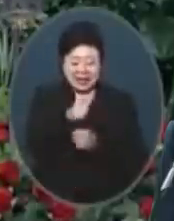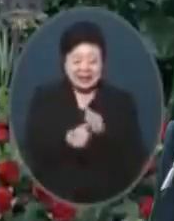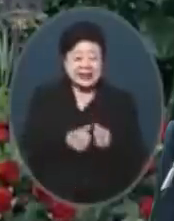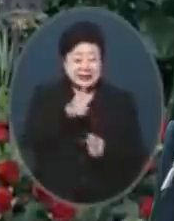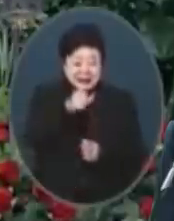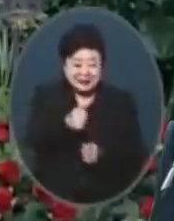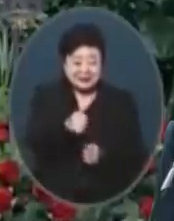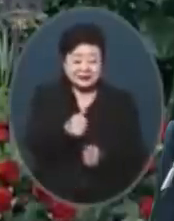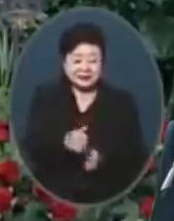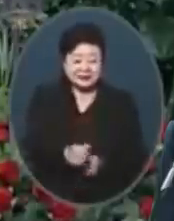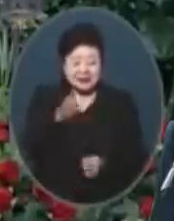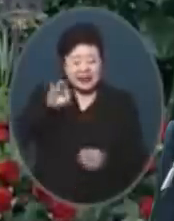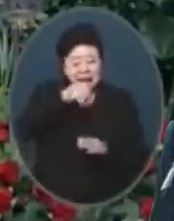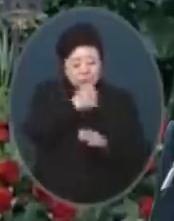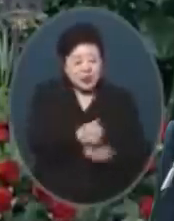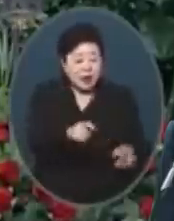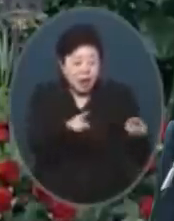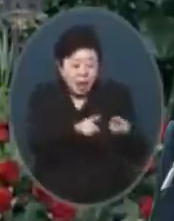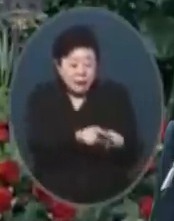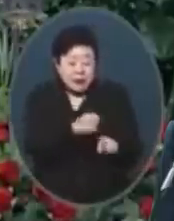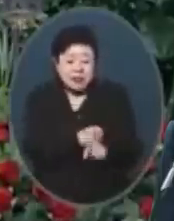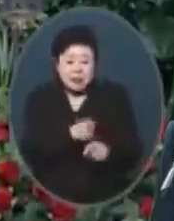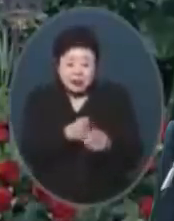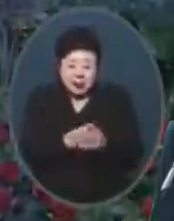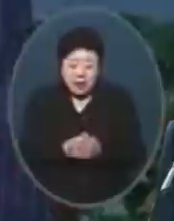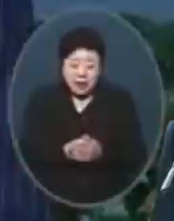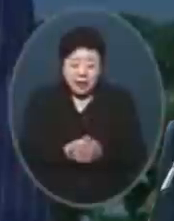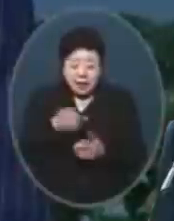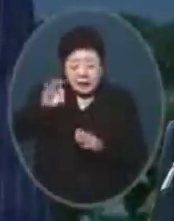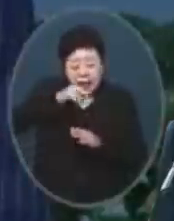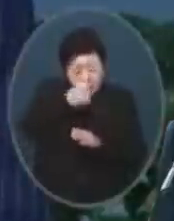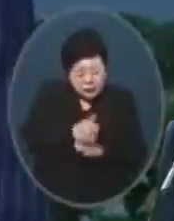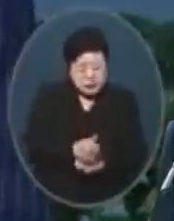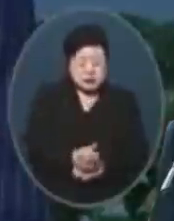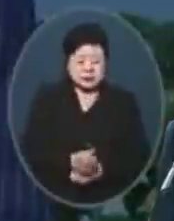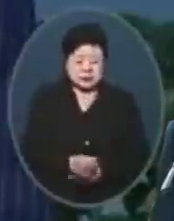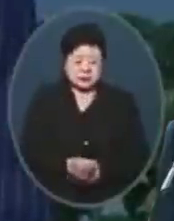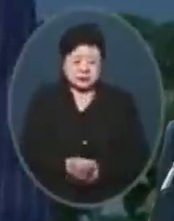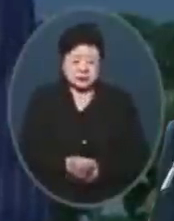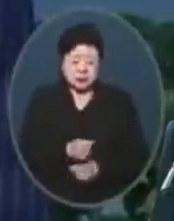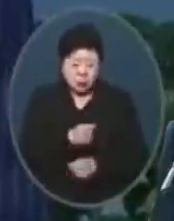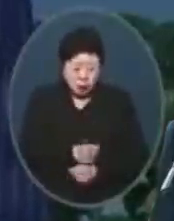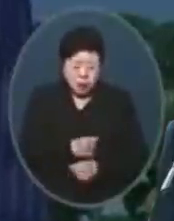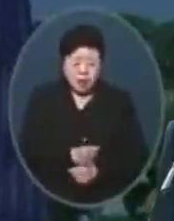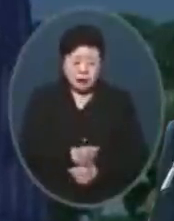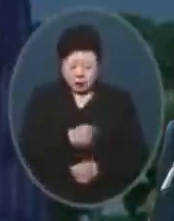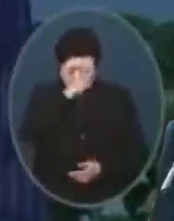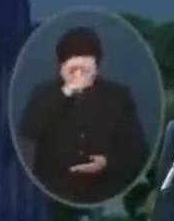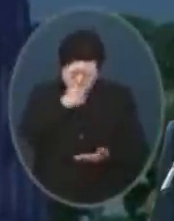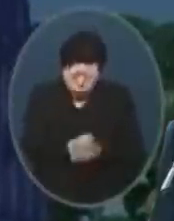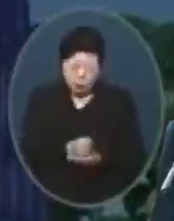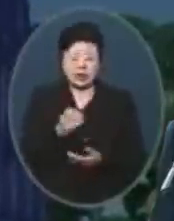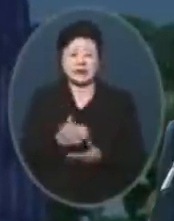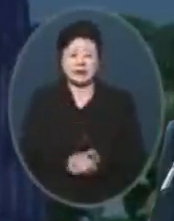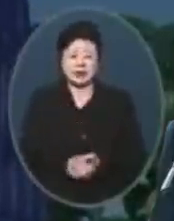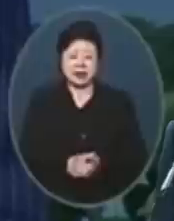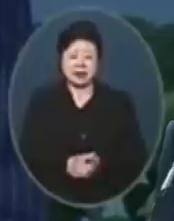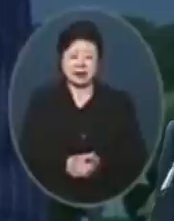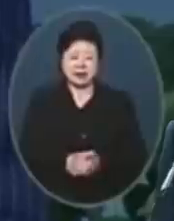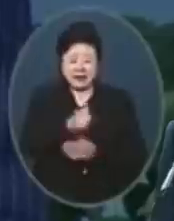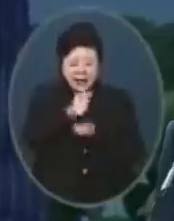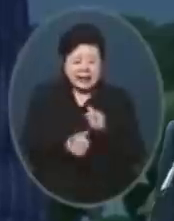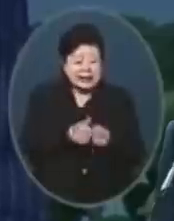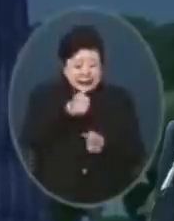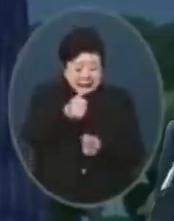하나님이 다윗하고 같이 계시니까 다윗이 무엇을 하는지 형통합니다. 그와 같이